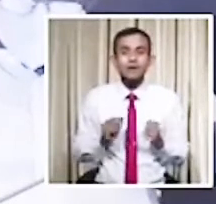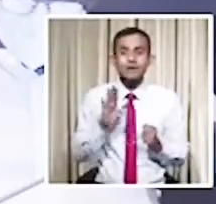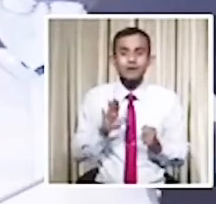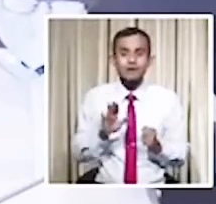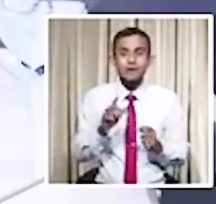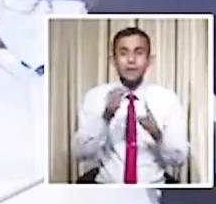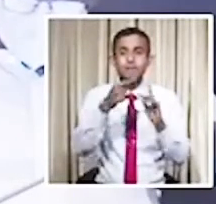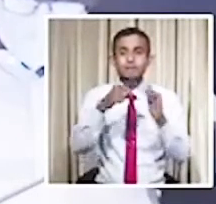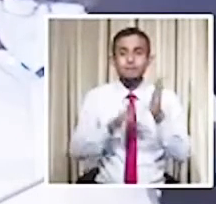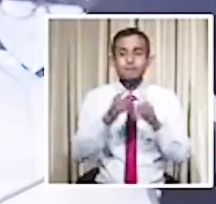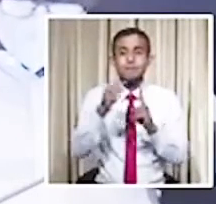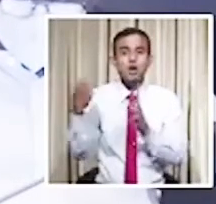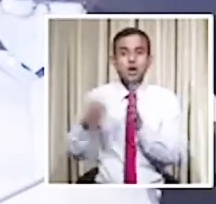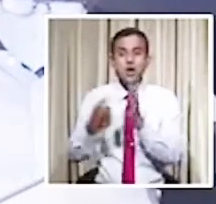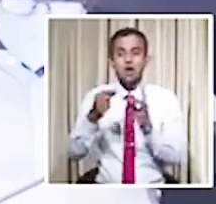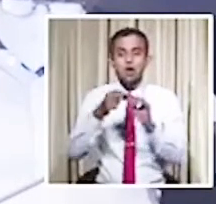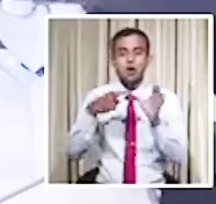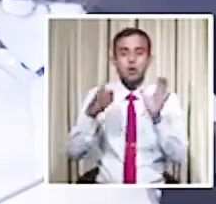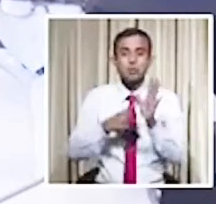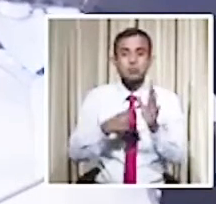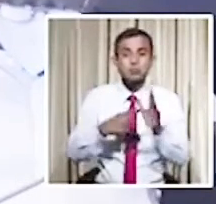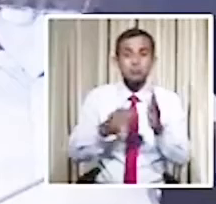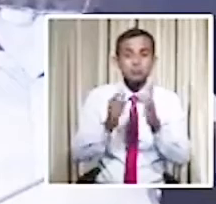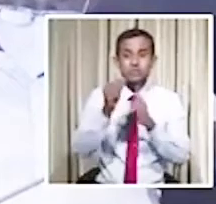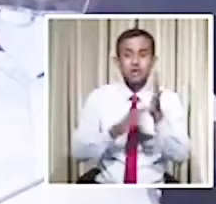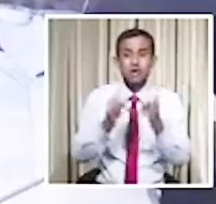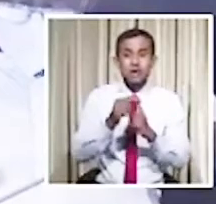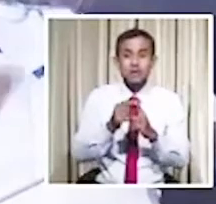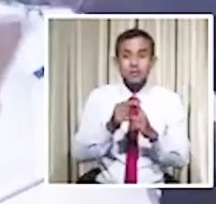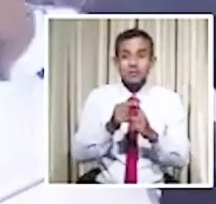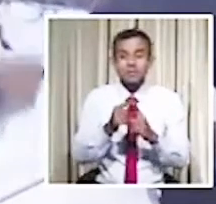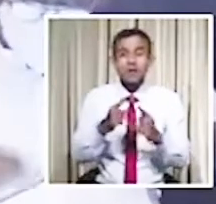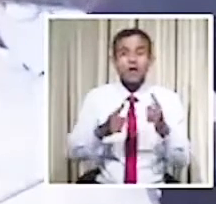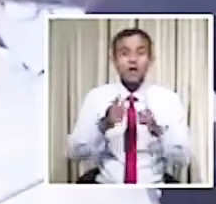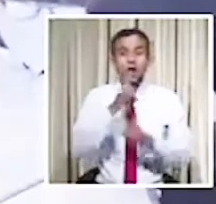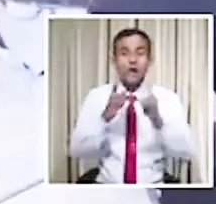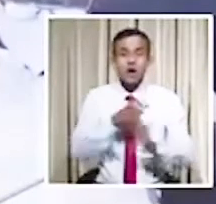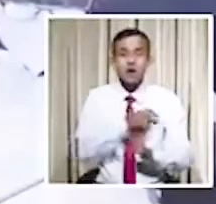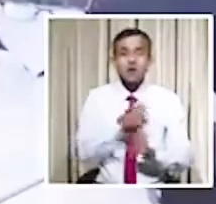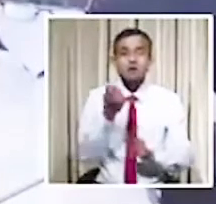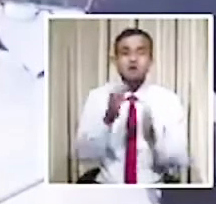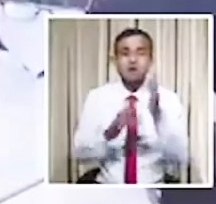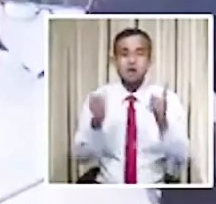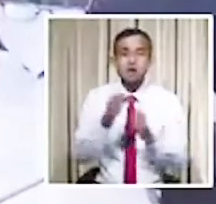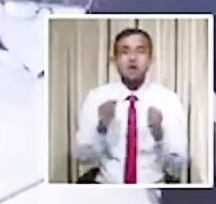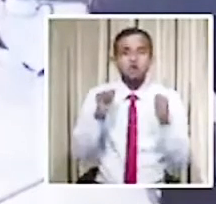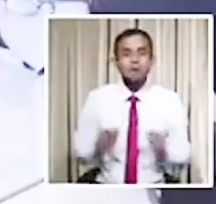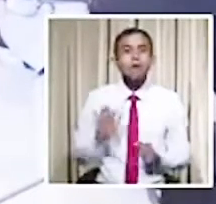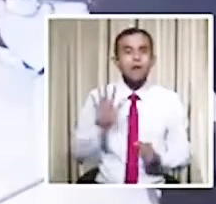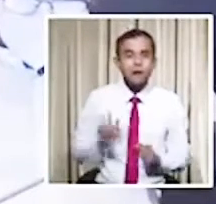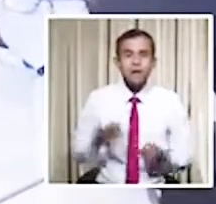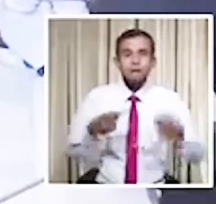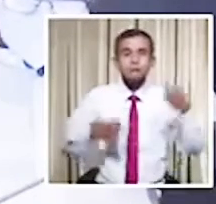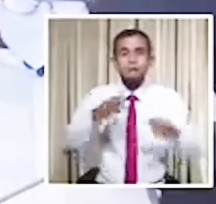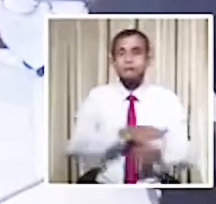පිලිප් ගුණවර්ධන මහත්මයා, රොබර්ට් ගුණවර්ධන මහත්මයා සටන්කාමි මන්ත්‍රීවරුන්ගේ කාලේ කථානායකතුමේ මුදල් ඇමතුමාලා වාඩි වෙලා ඉන්නවා